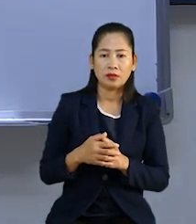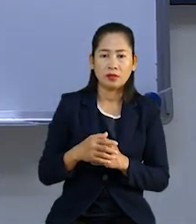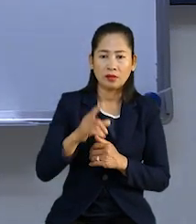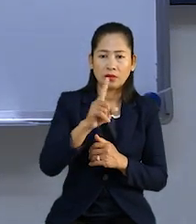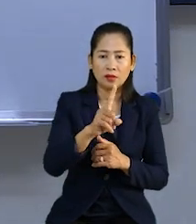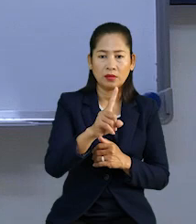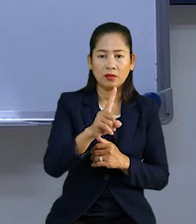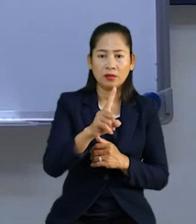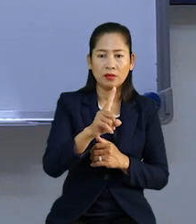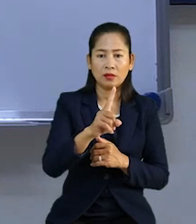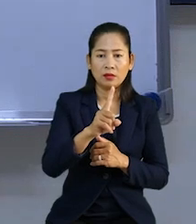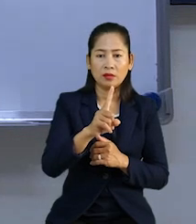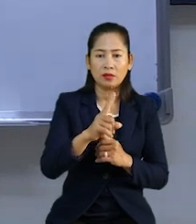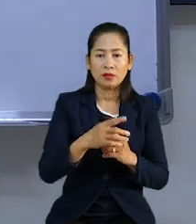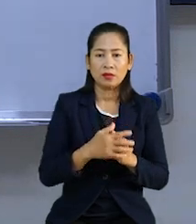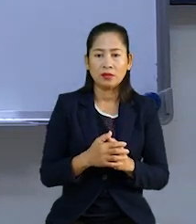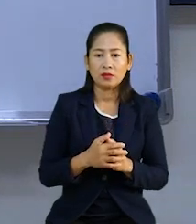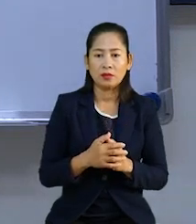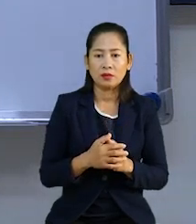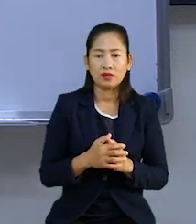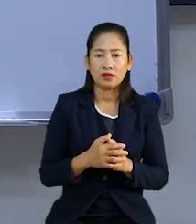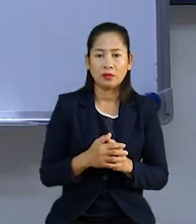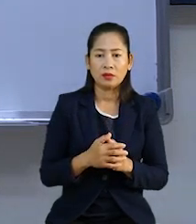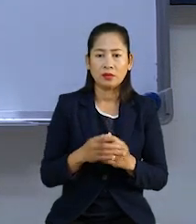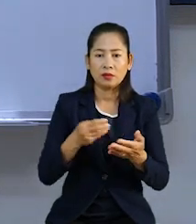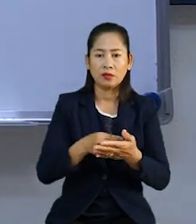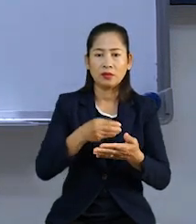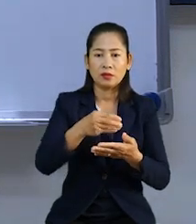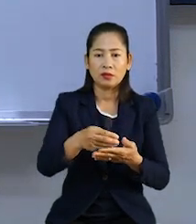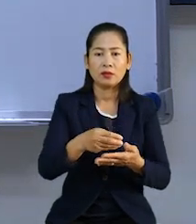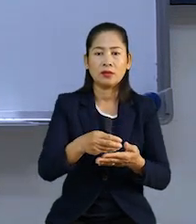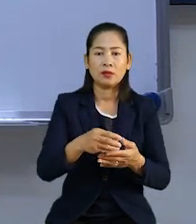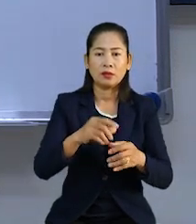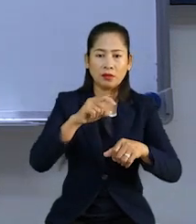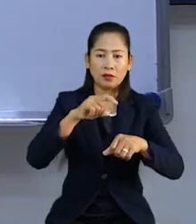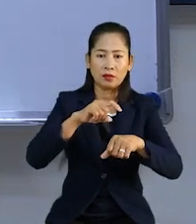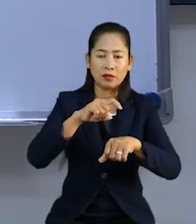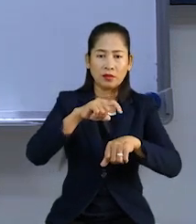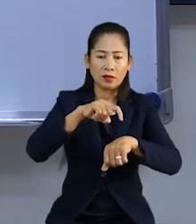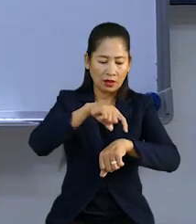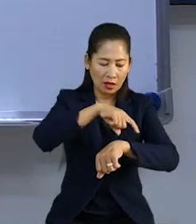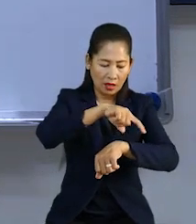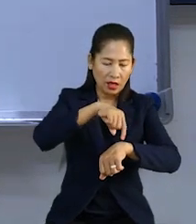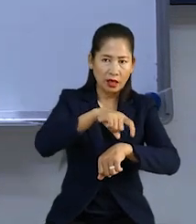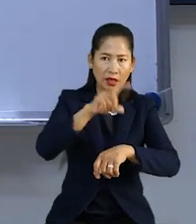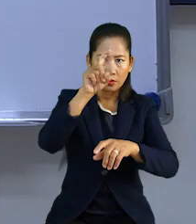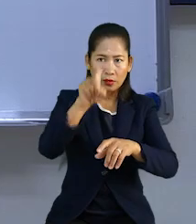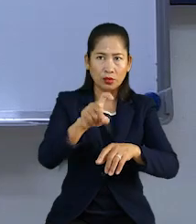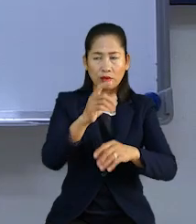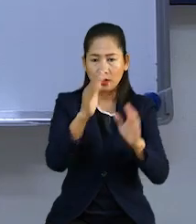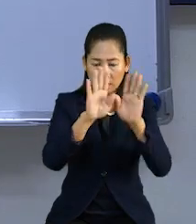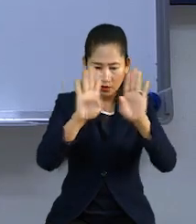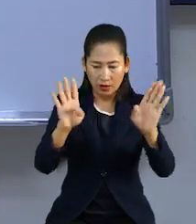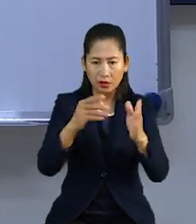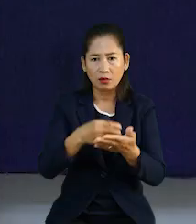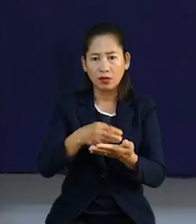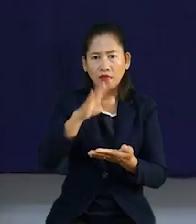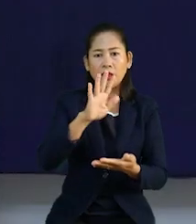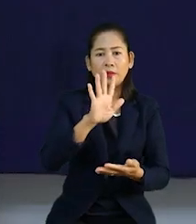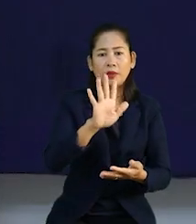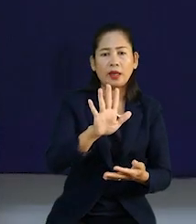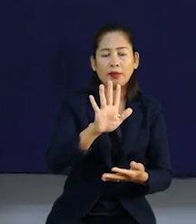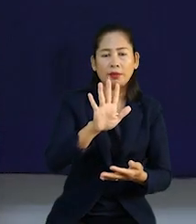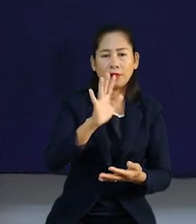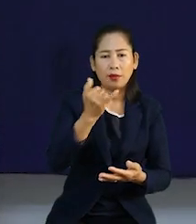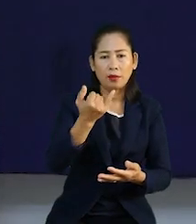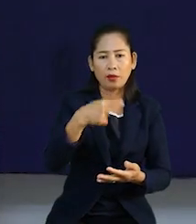tí mối cứ dân nâng tự tình nên là cáp chùa chàng từng ngọt nế đại miên đầm lại pram